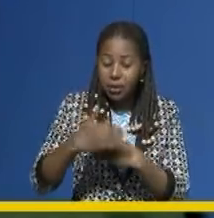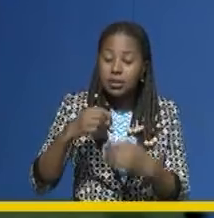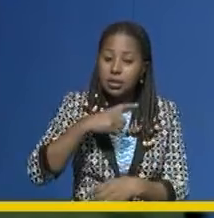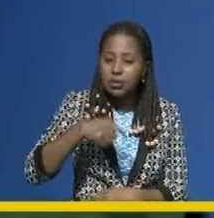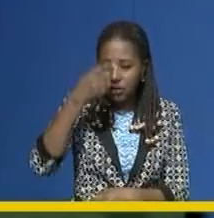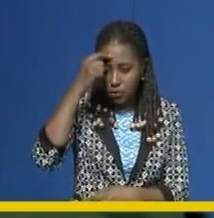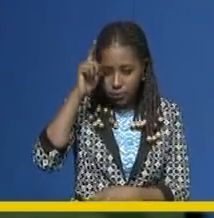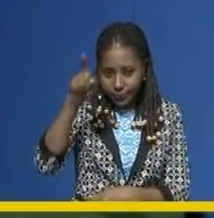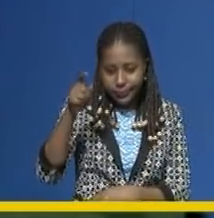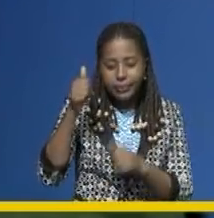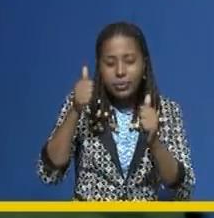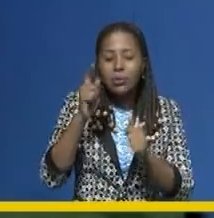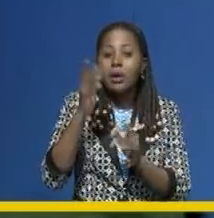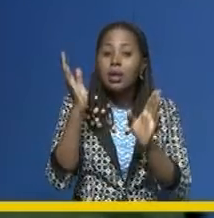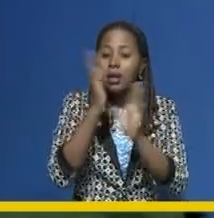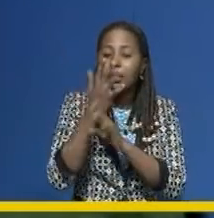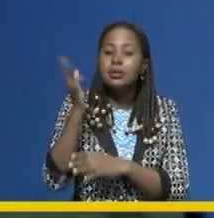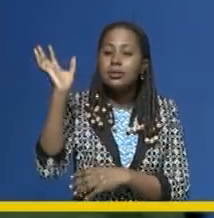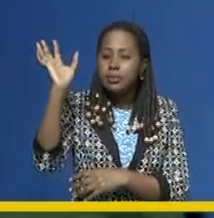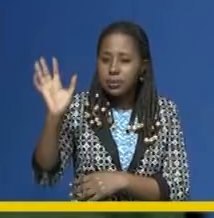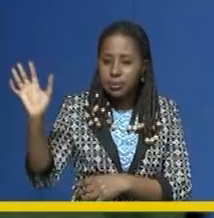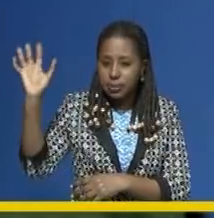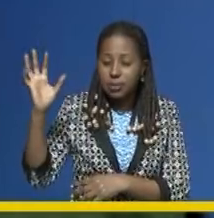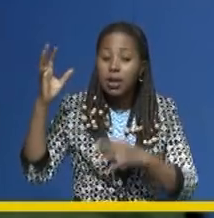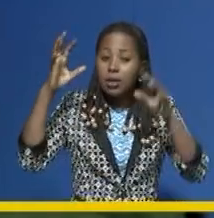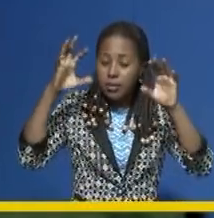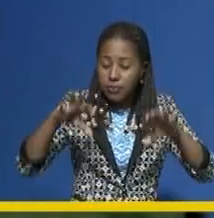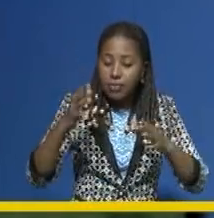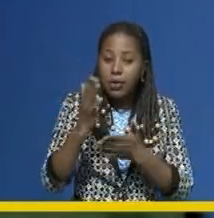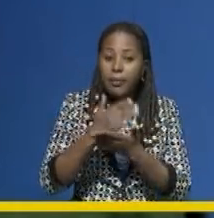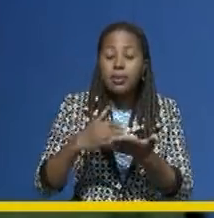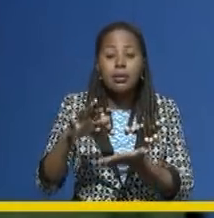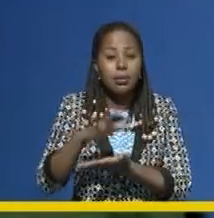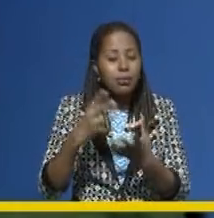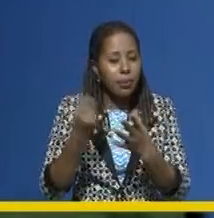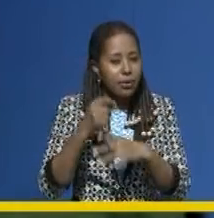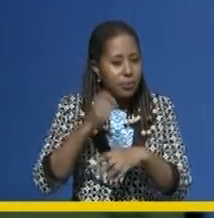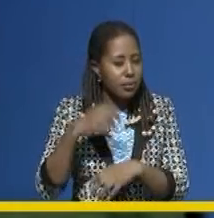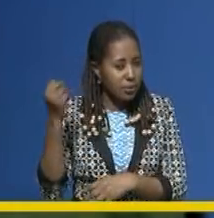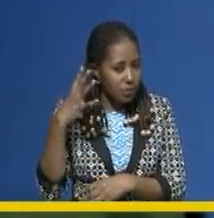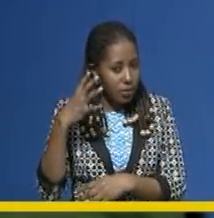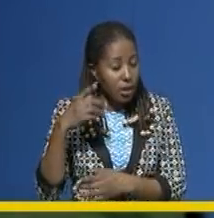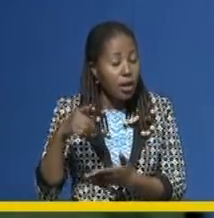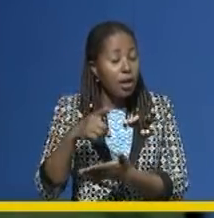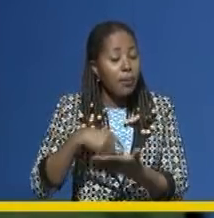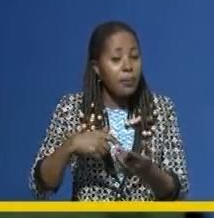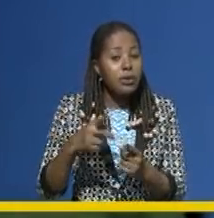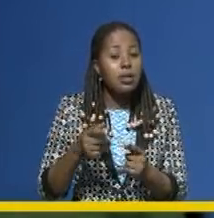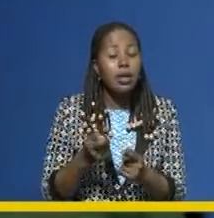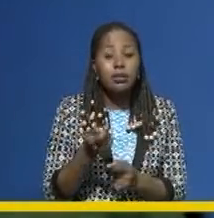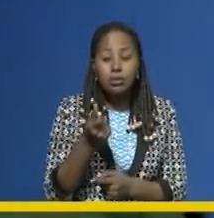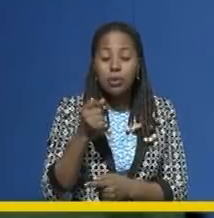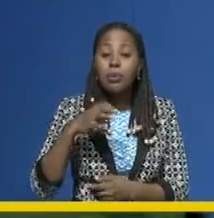Dodoma, tunatarajia kuwa na hali ya mawingu mepesi, mvua katika baadhi ya maeneo na vipindi vya jua. Huku mji kasoro bahari hapa